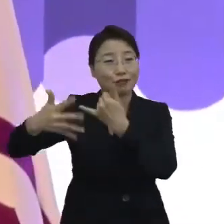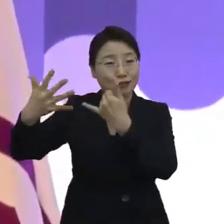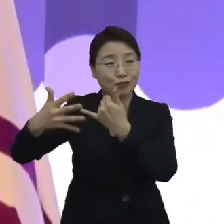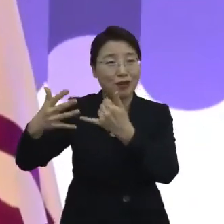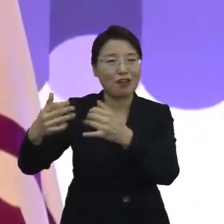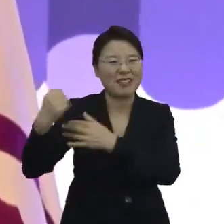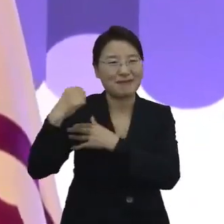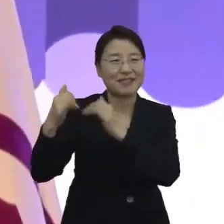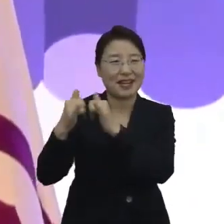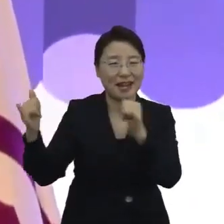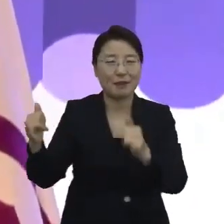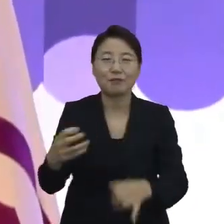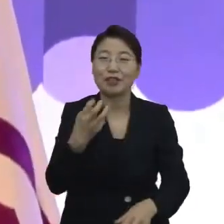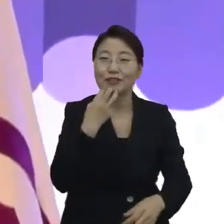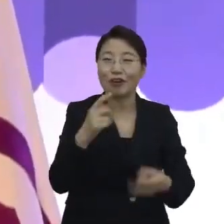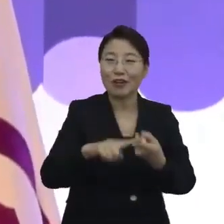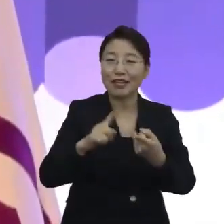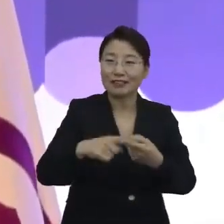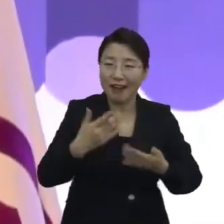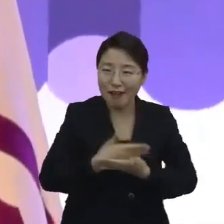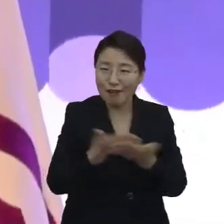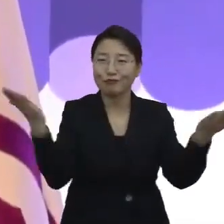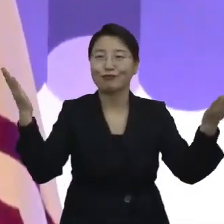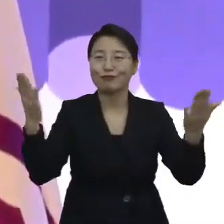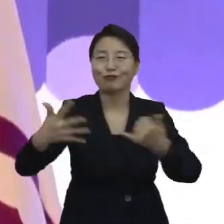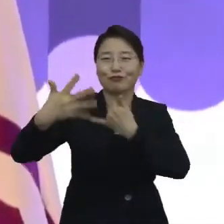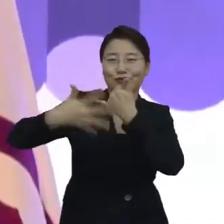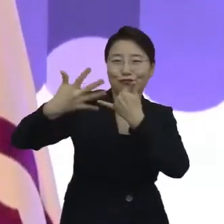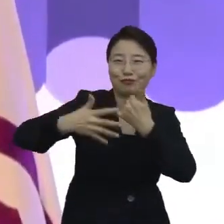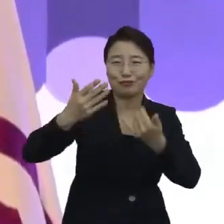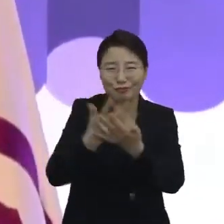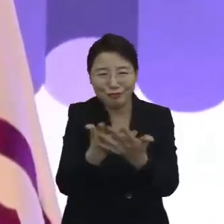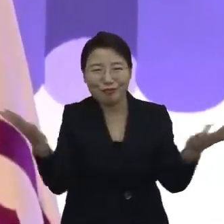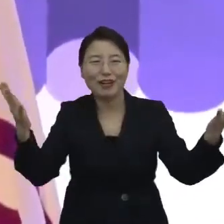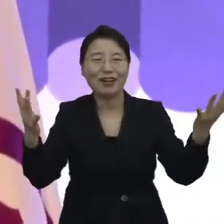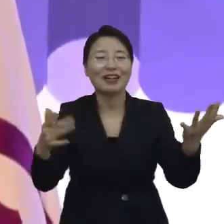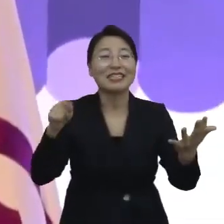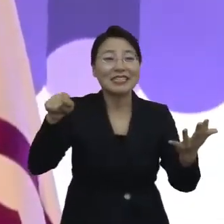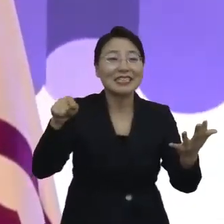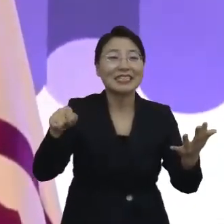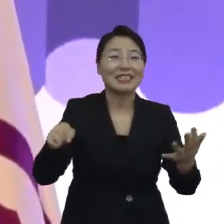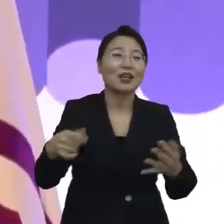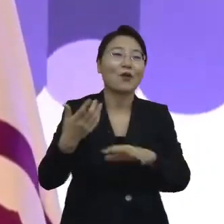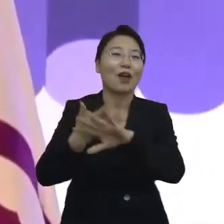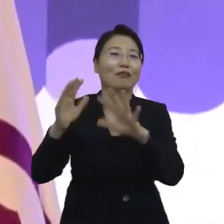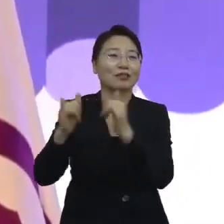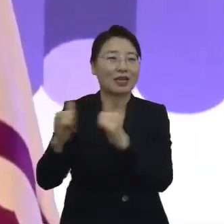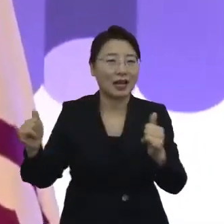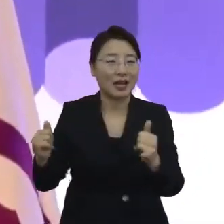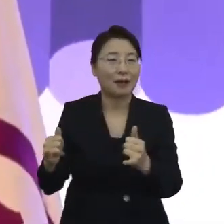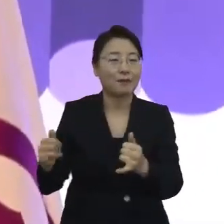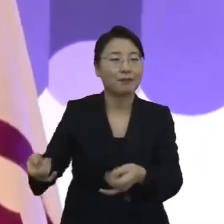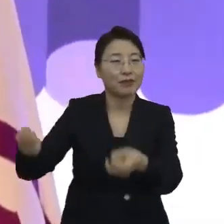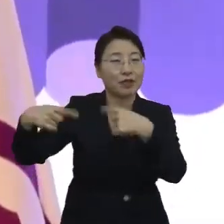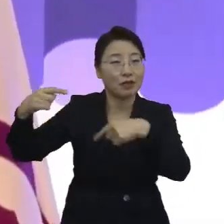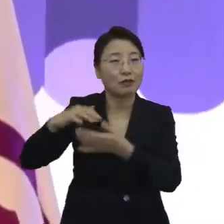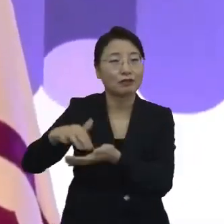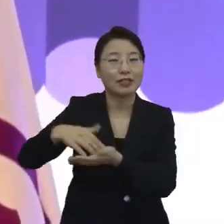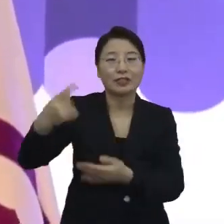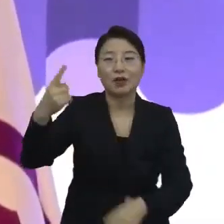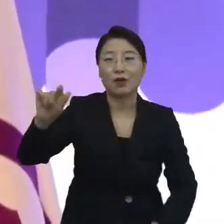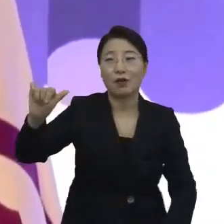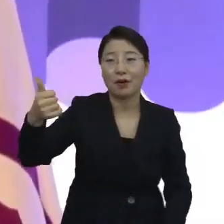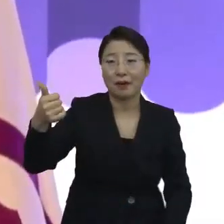유튜버, 그러니까 서울을 생방송 영상을 송출하는 그 컨텐츠를 만드는 사람이 한 1,500명 정도가